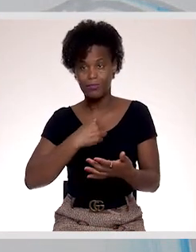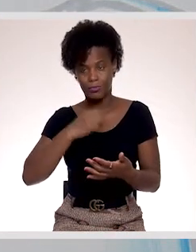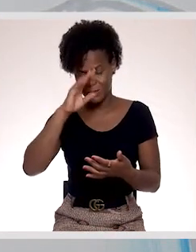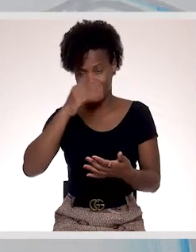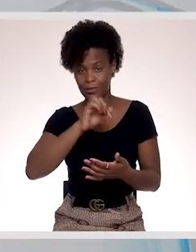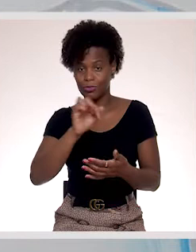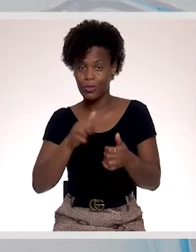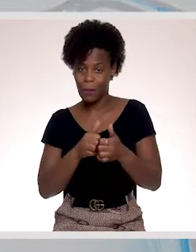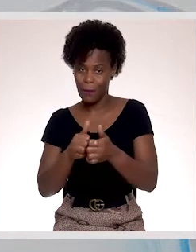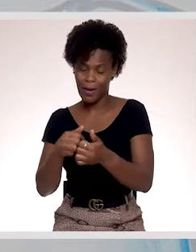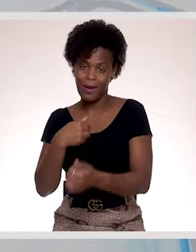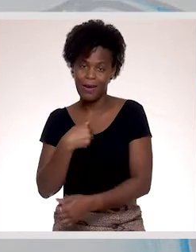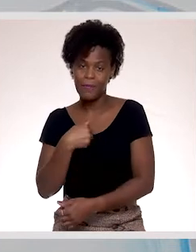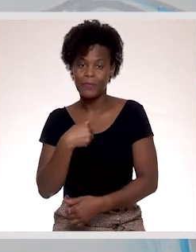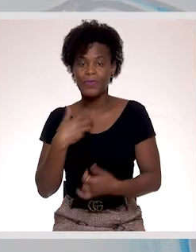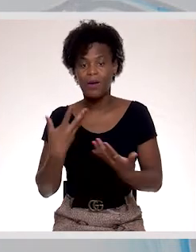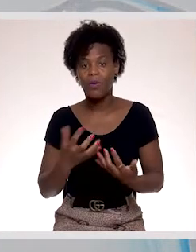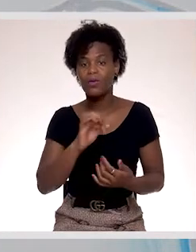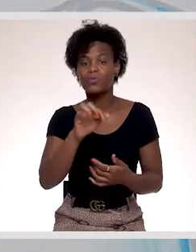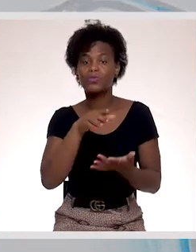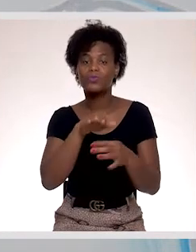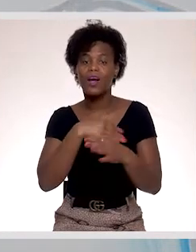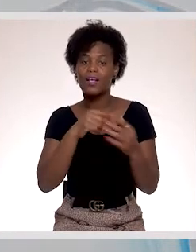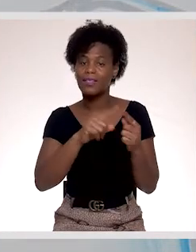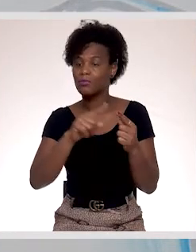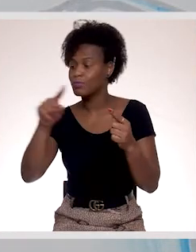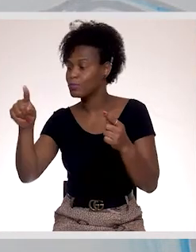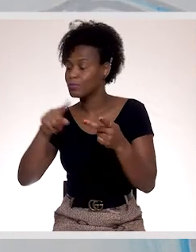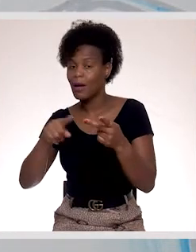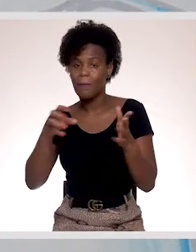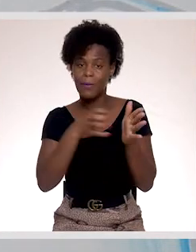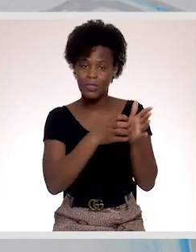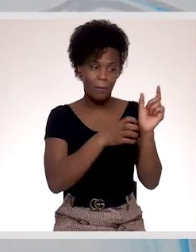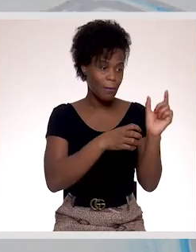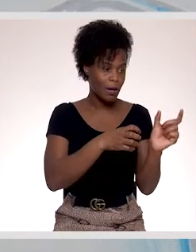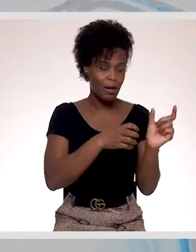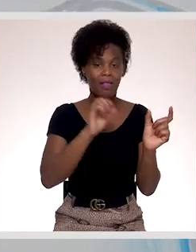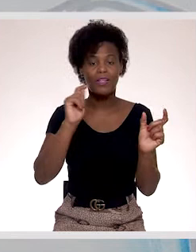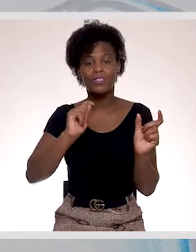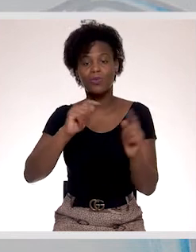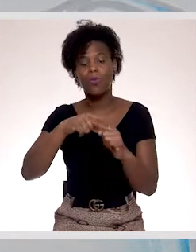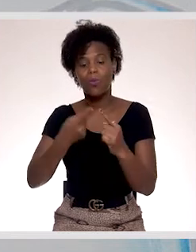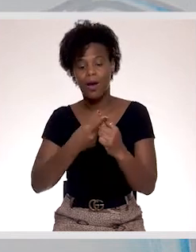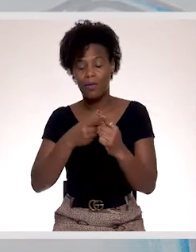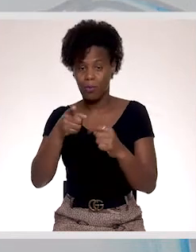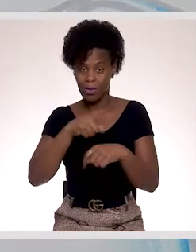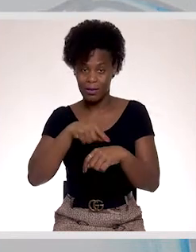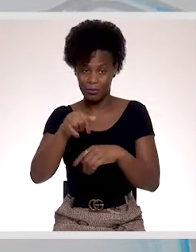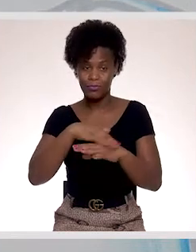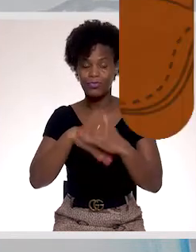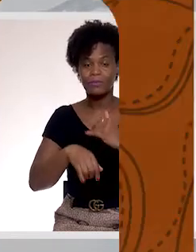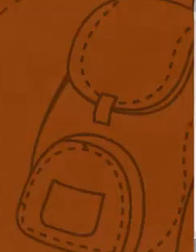tu m'as accompagné, n'est-ce pas? Maintenant, tu vas faire la correspondance entre les images et les saisons. Prends le temps de le